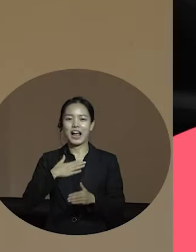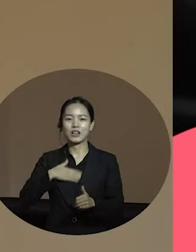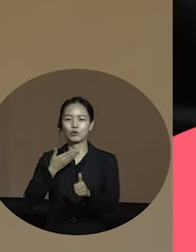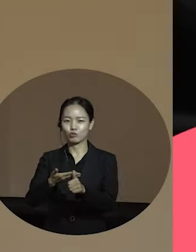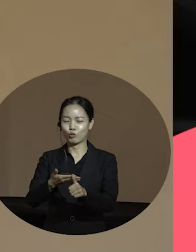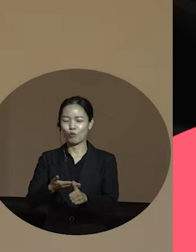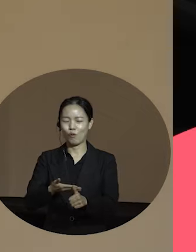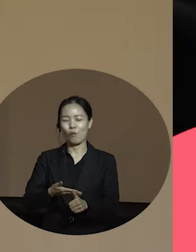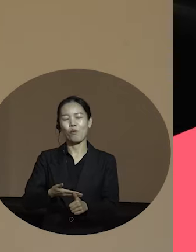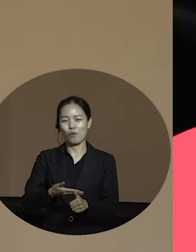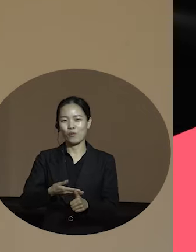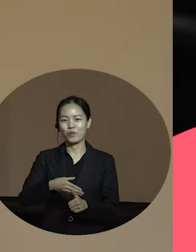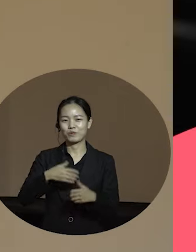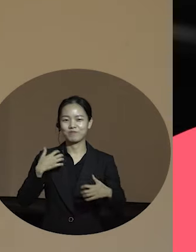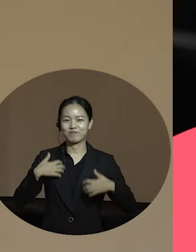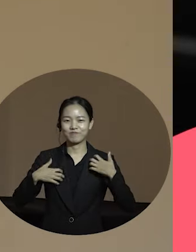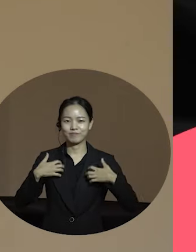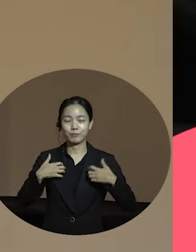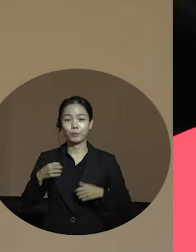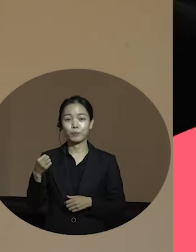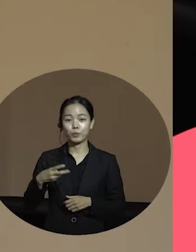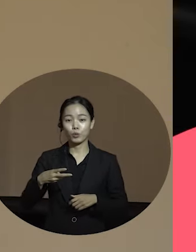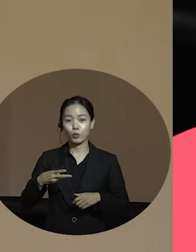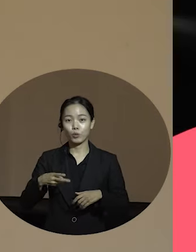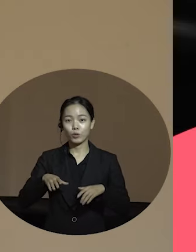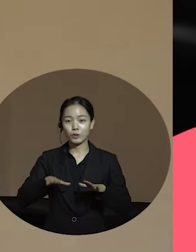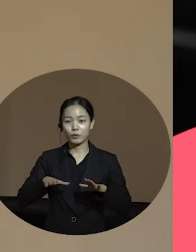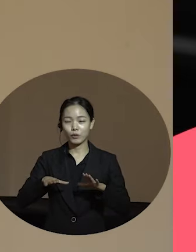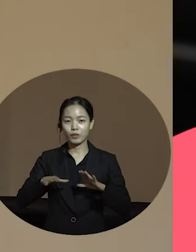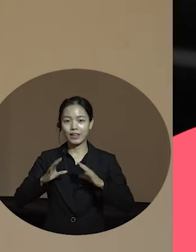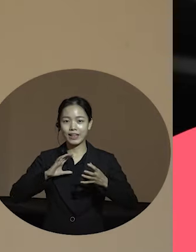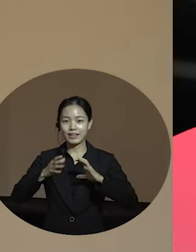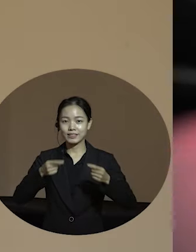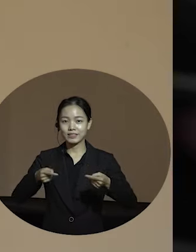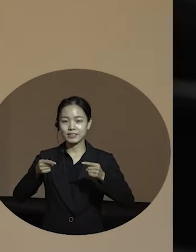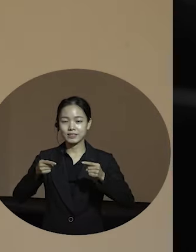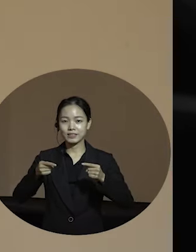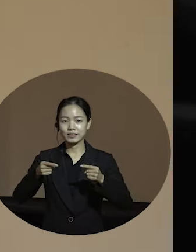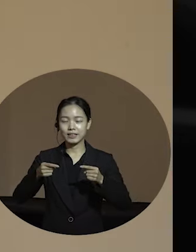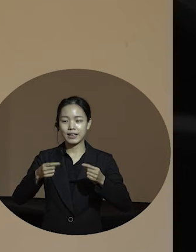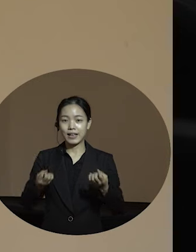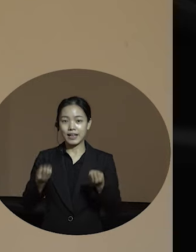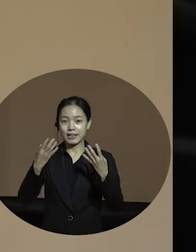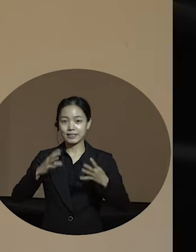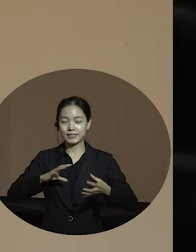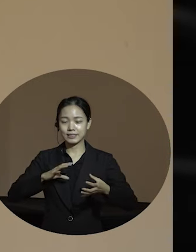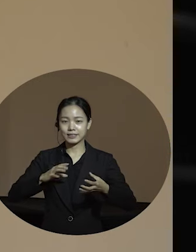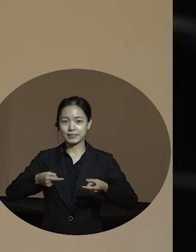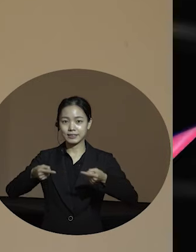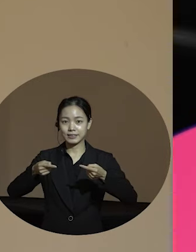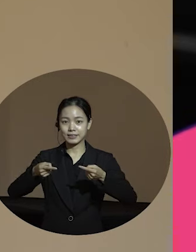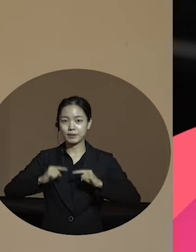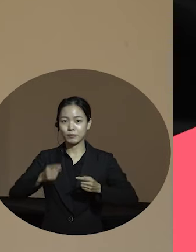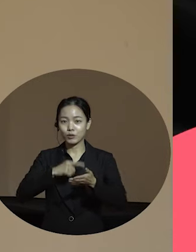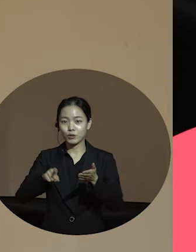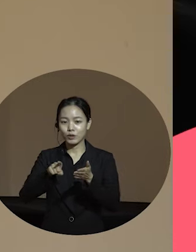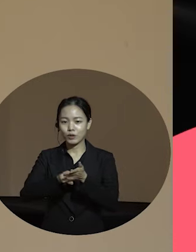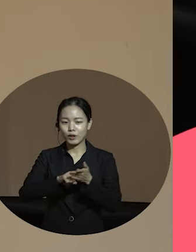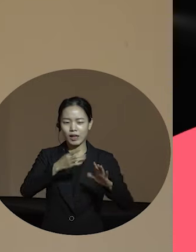아울러 이번 행사를 위해서 한국을 찾아주신 세계 문화예술교육 전문가